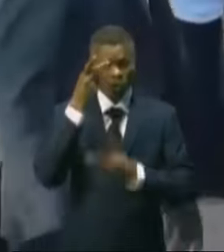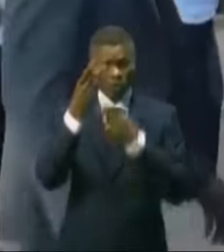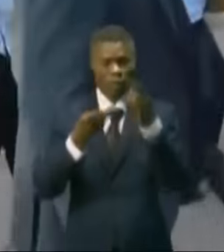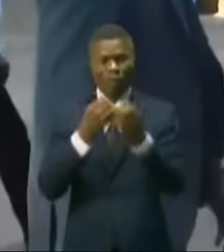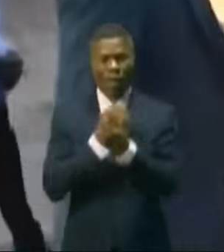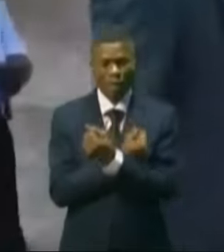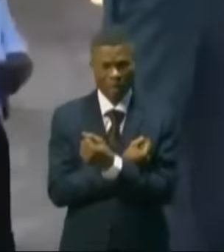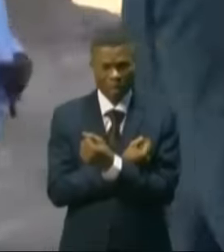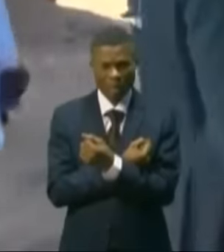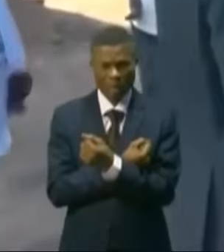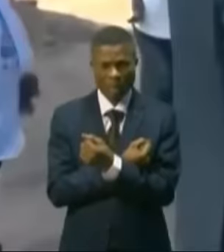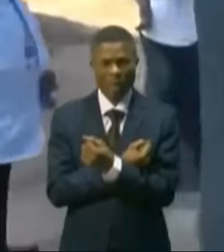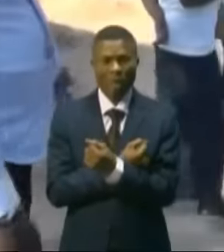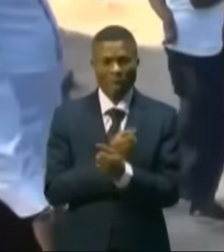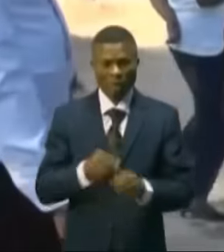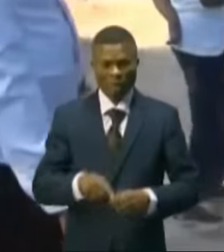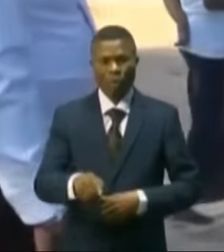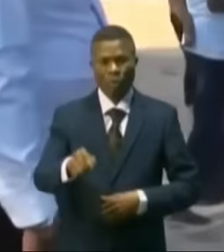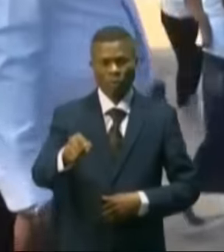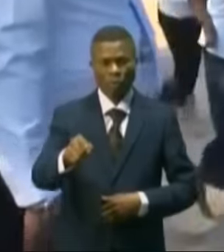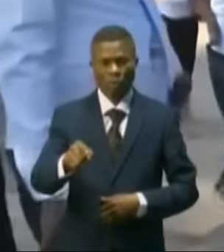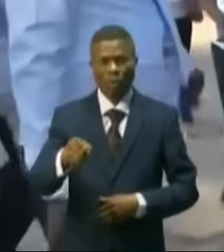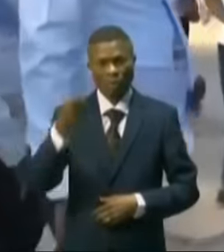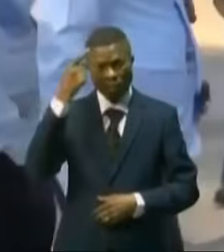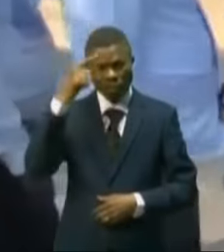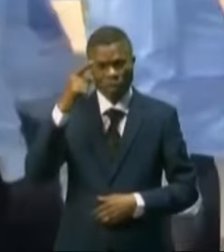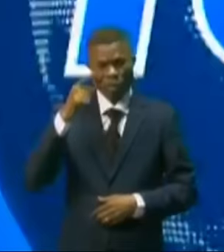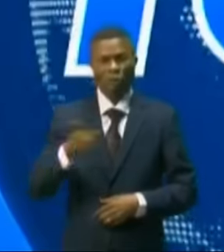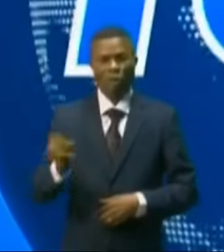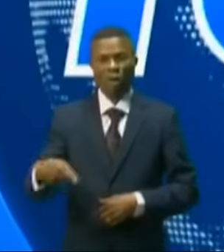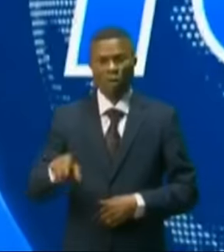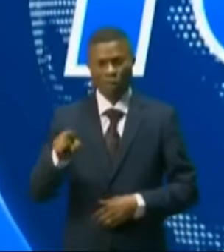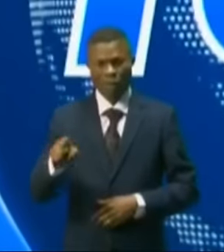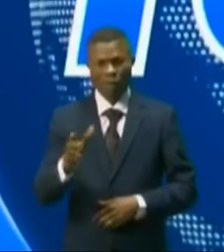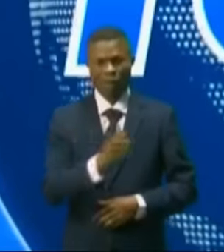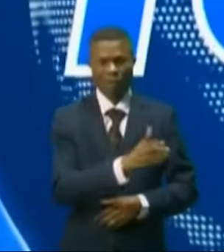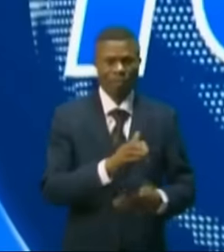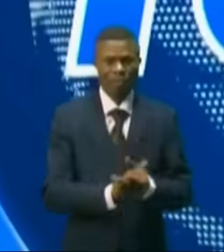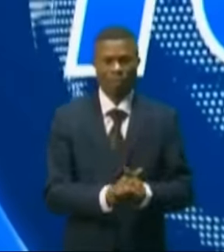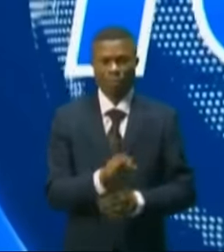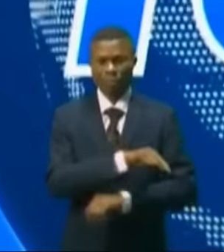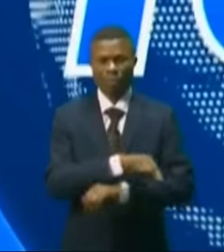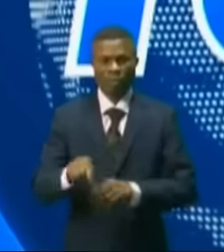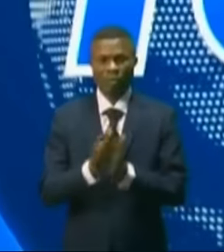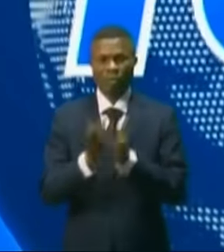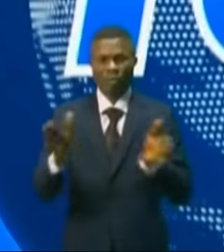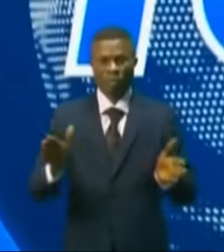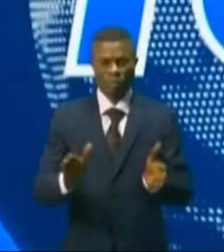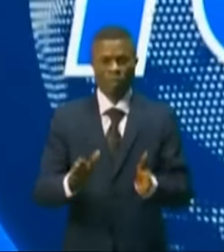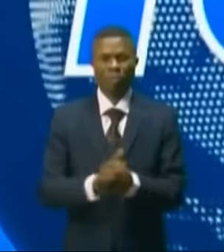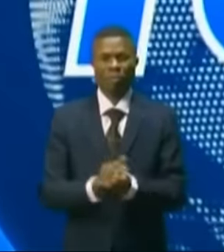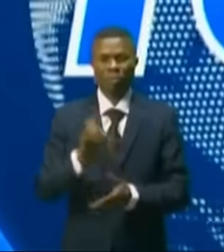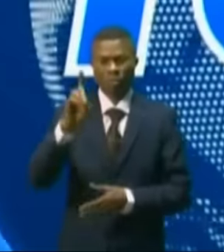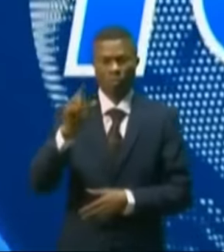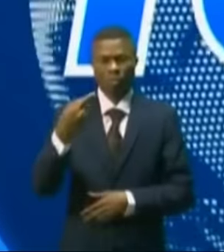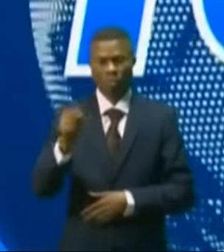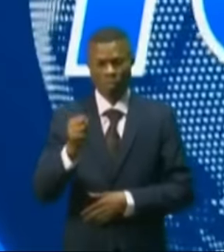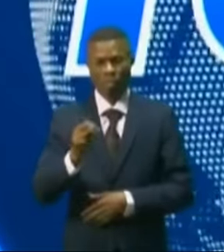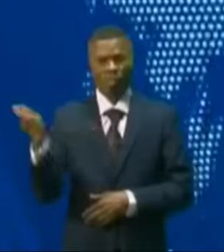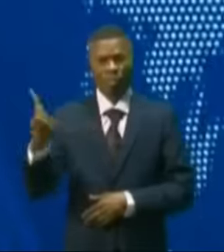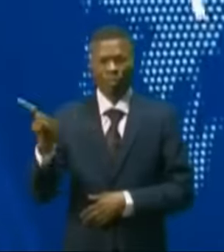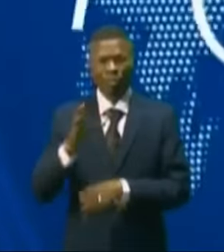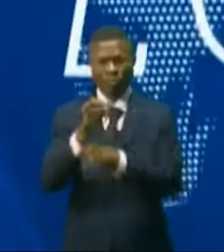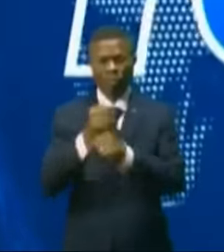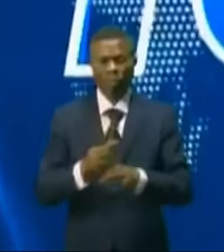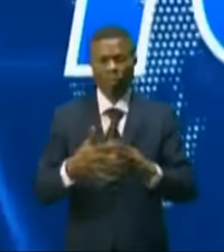sera connue incessamment au dire du coordonnateur provincial. La Direction générale des recettes du Kassai vient d'être dotée